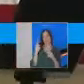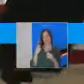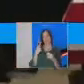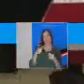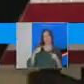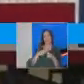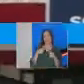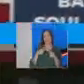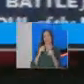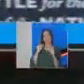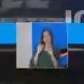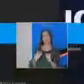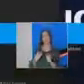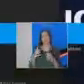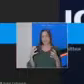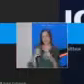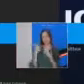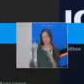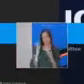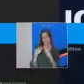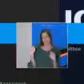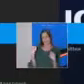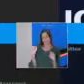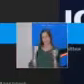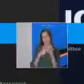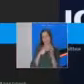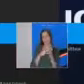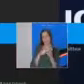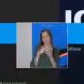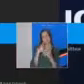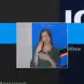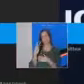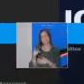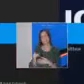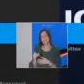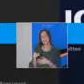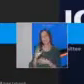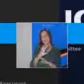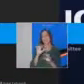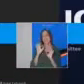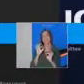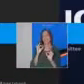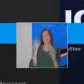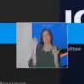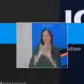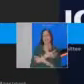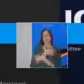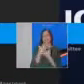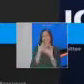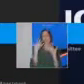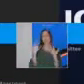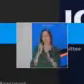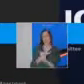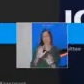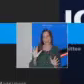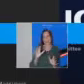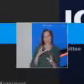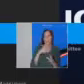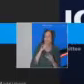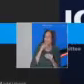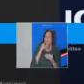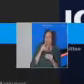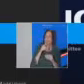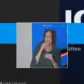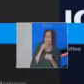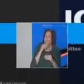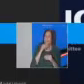את עצמו כשייכים ותומכים במפלגה הדמוקרטית, ולכן בהיבט הזה אין באמת הפתעה גדולה פה. עכשיו, אביטל,